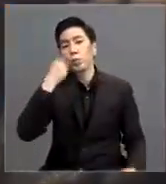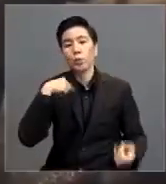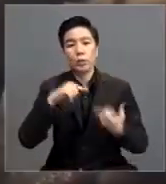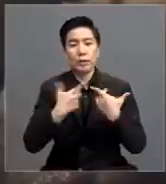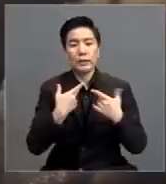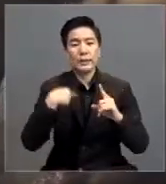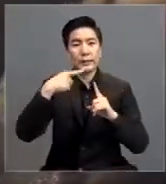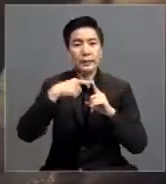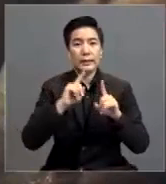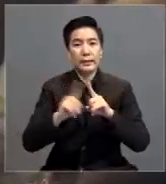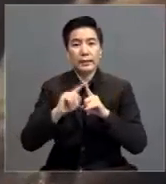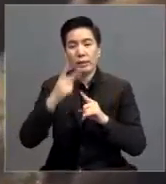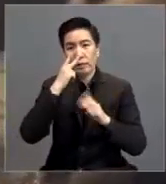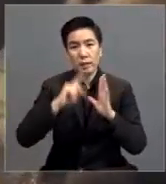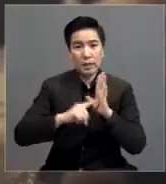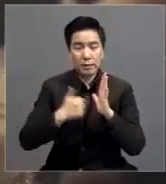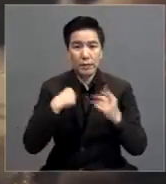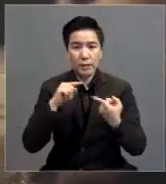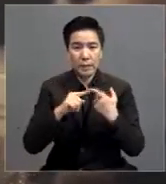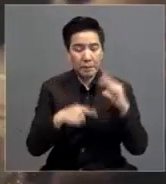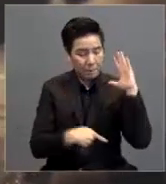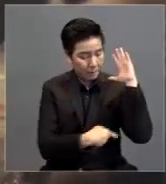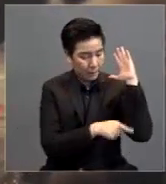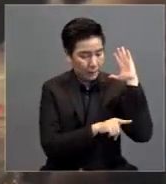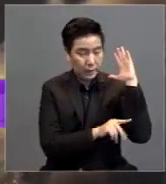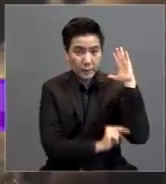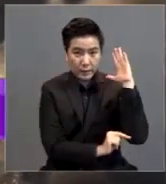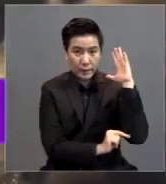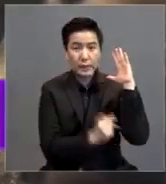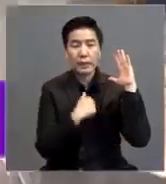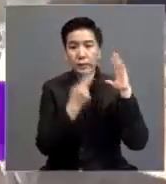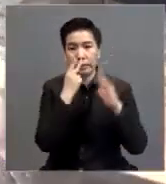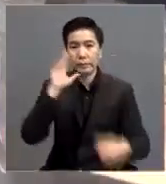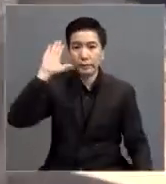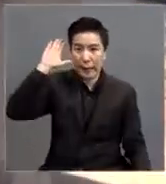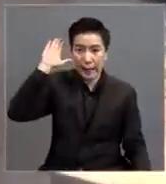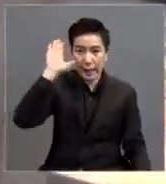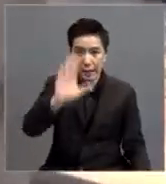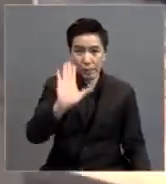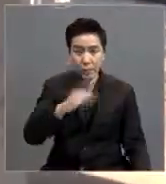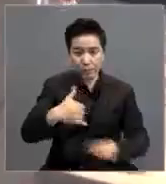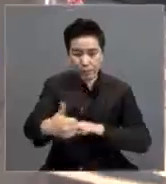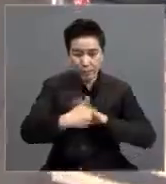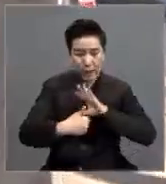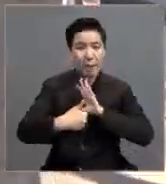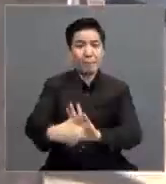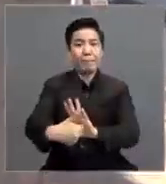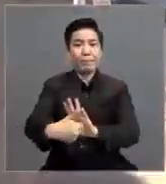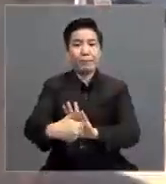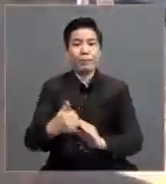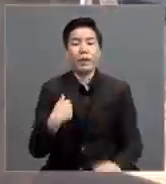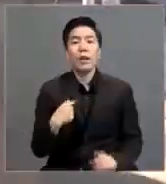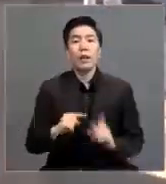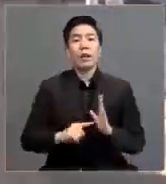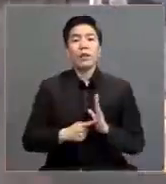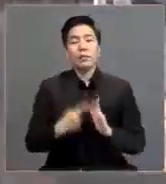ไปดูกันนะครับโดยเฉพาะบางพื้นที่ตอนนี้ได้เริ่มกันมาแล้วอย่างที่ปัตตานีเองคำสั่งห้ามประชาชนครับเดินทางเข้าออกพื้นที่โดยเด็ดข